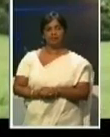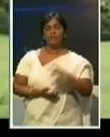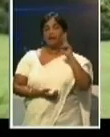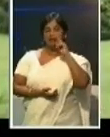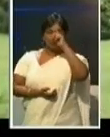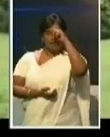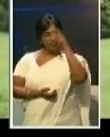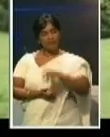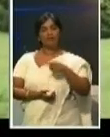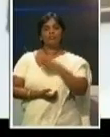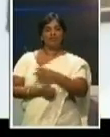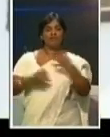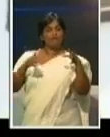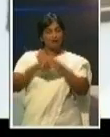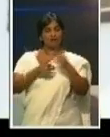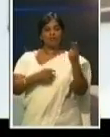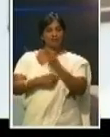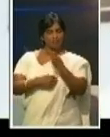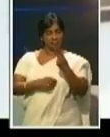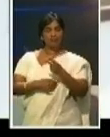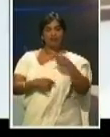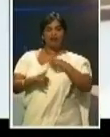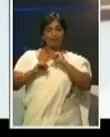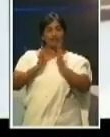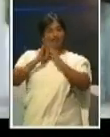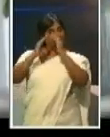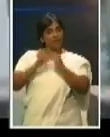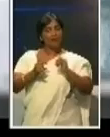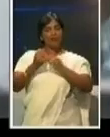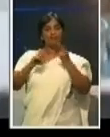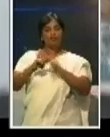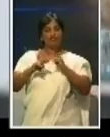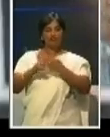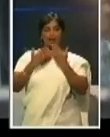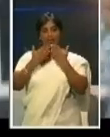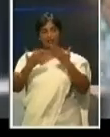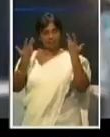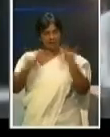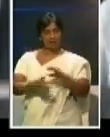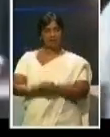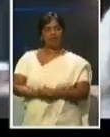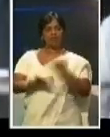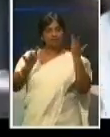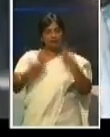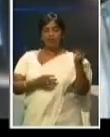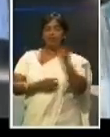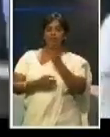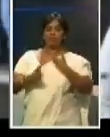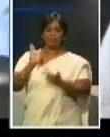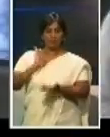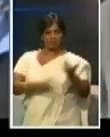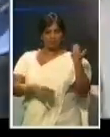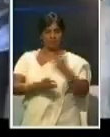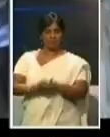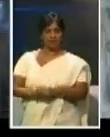රනිල් වික්‍රමසිංහ මහතා සහ මෛත්‍රී වික්‍රමසිංහ මහත්මිය අලිගහ මන්දිරයේ කාර්ය මණ්ඩලයට ස්තුතිය පළ කළා. අනතුරුව දෙපළම නික්ම ගියා.